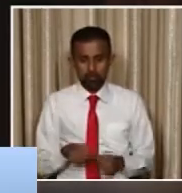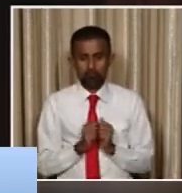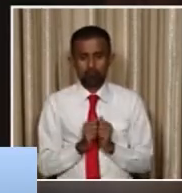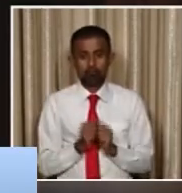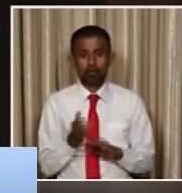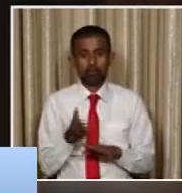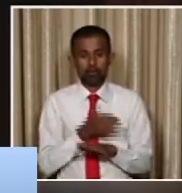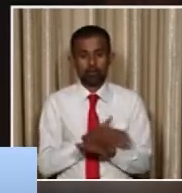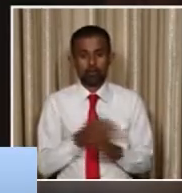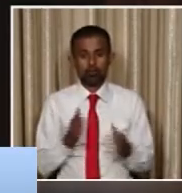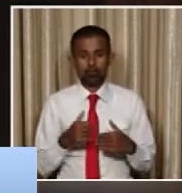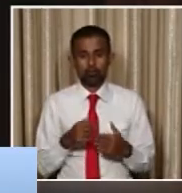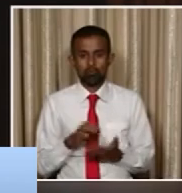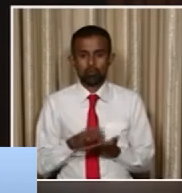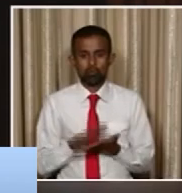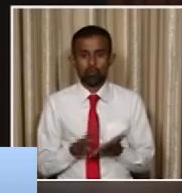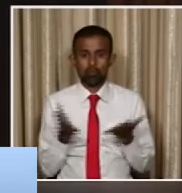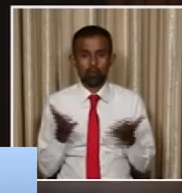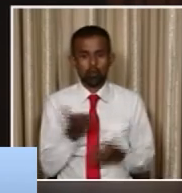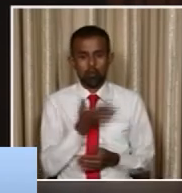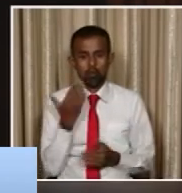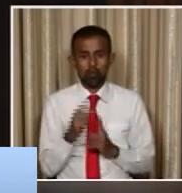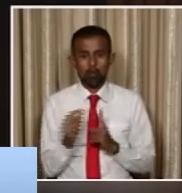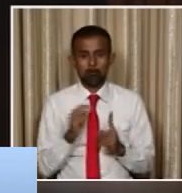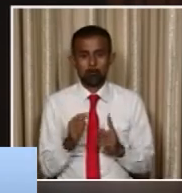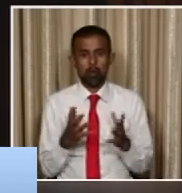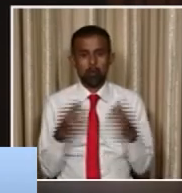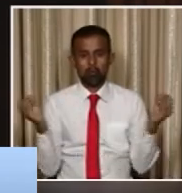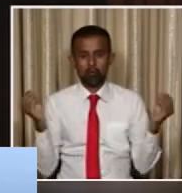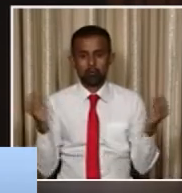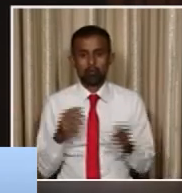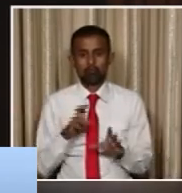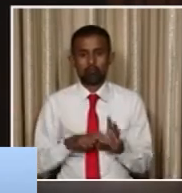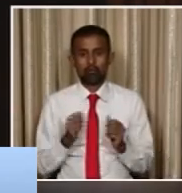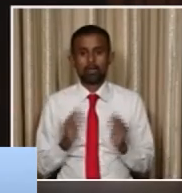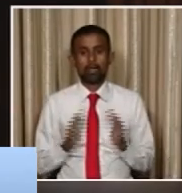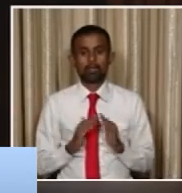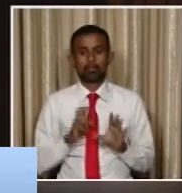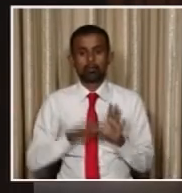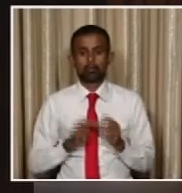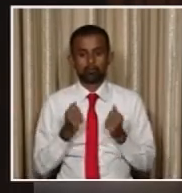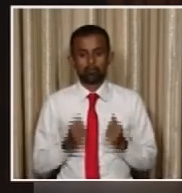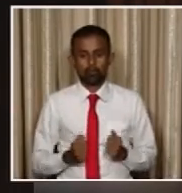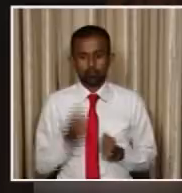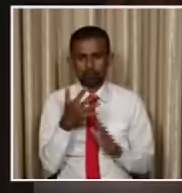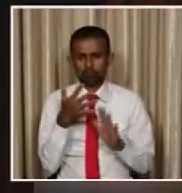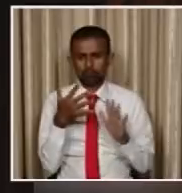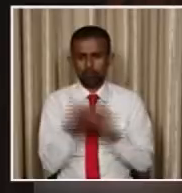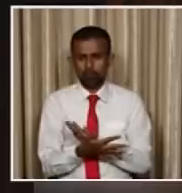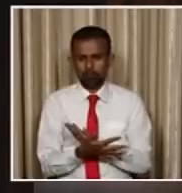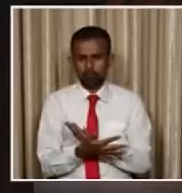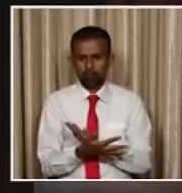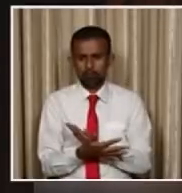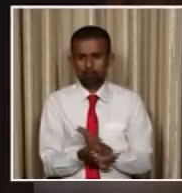කලින් තව තීරණ ගොඩක් ගන්න පුළුවන්. ඇයි පාර්ලිමේන්තු විසුරුවලා දැම්මම වාඩි වෙන්න වෙන්නේ gedara putuwe. ඒකත් මතක තියාගත්තට කමක් නැහැ.